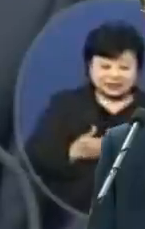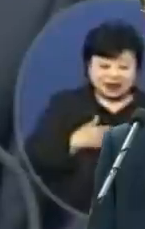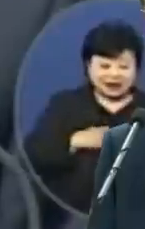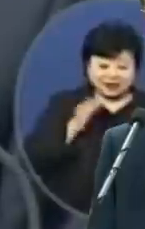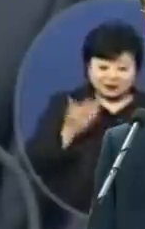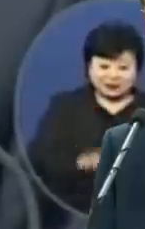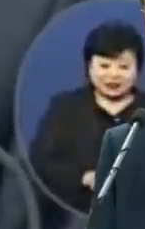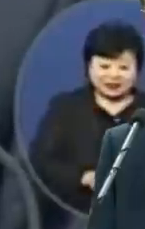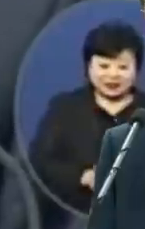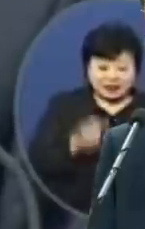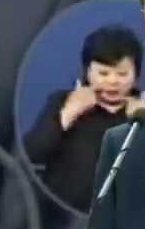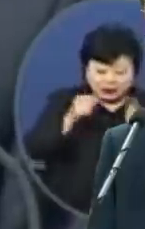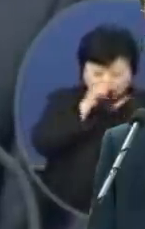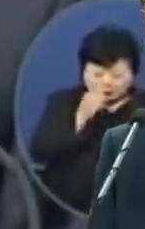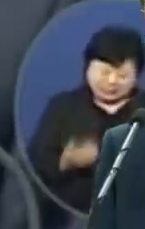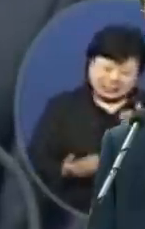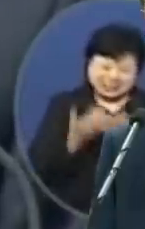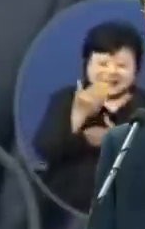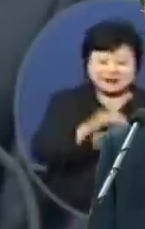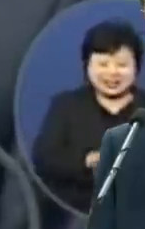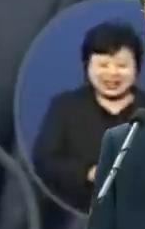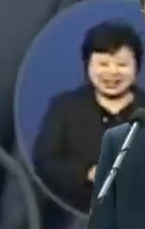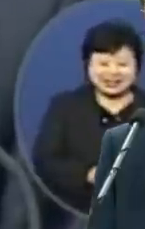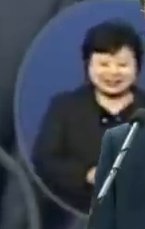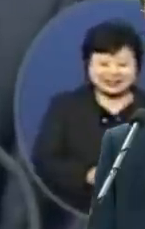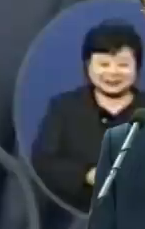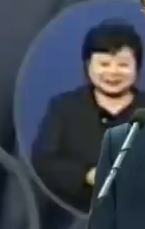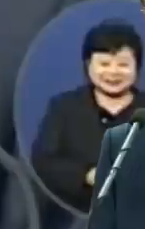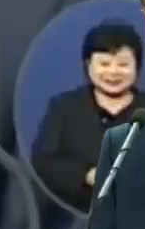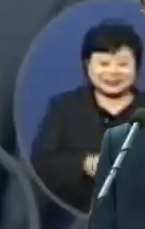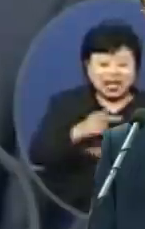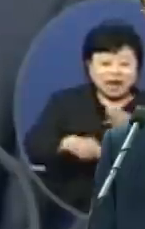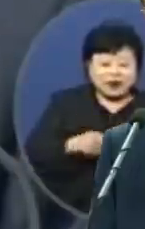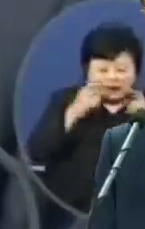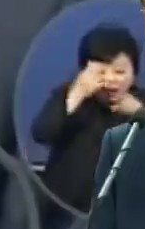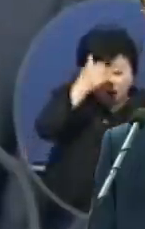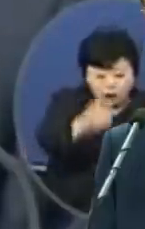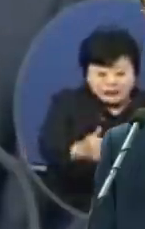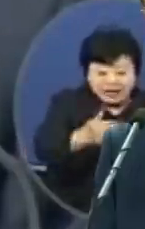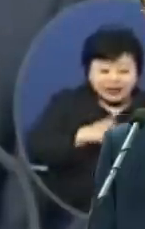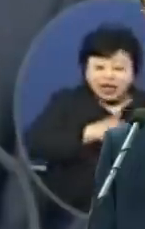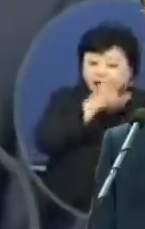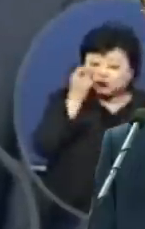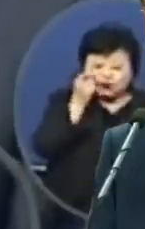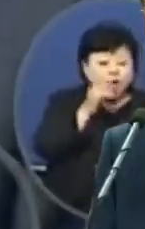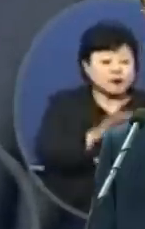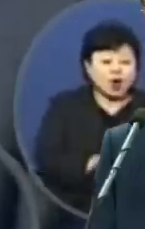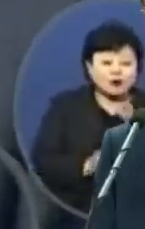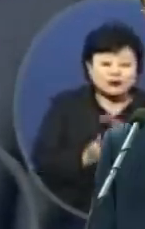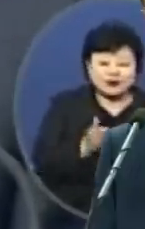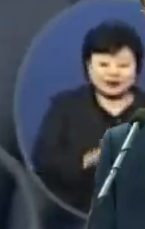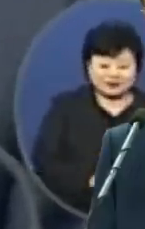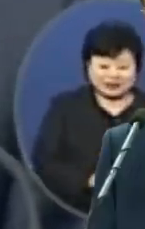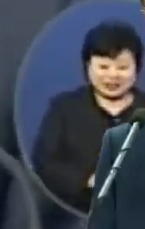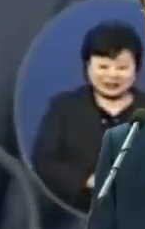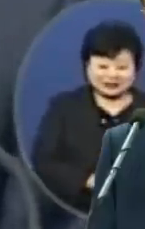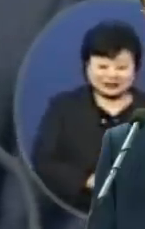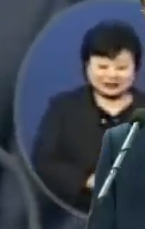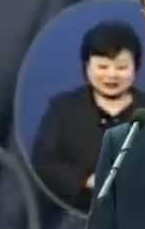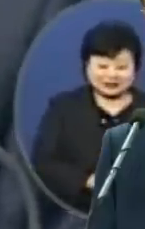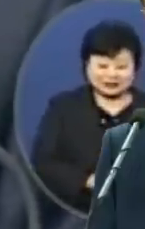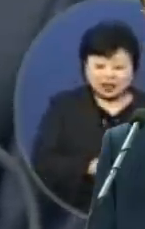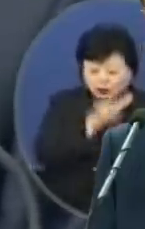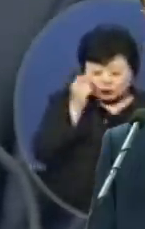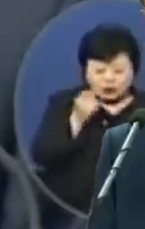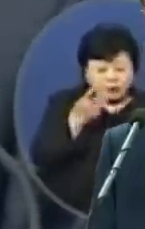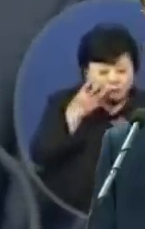것입니다. 반드시 좋은 일이 일어나는 것입니다. 야훼는 나의 목자시니 내게 부족함이 없어지는 것입니다.